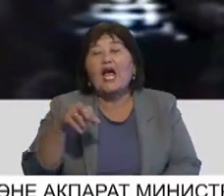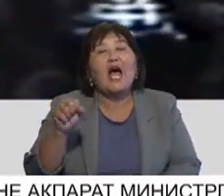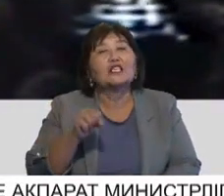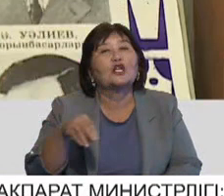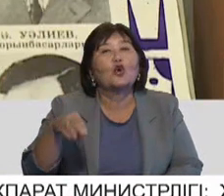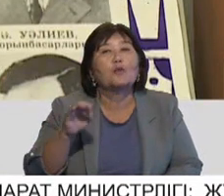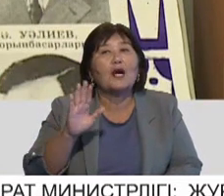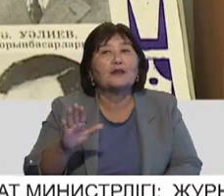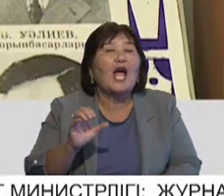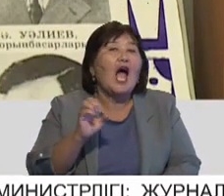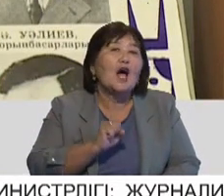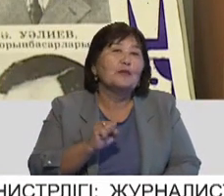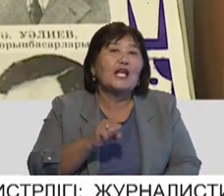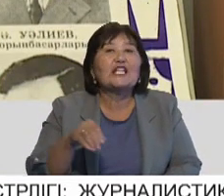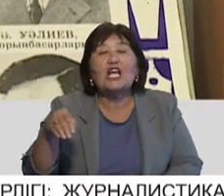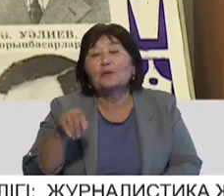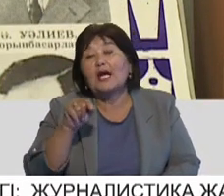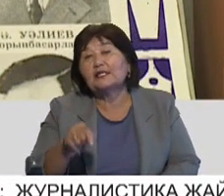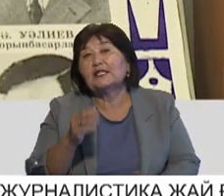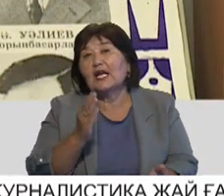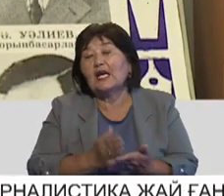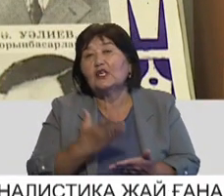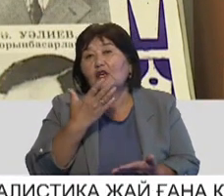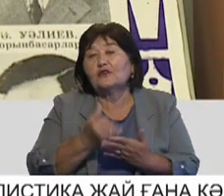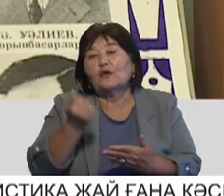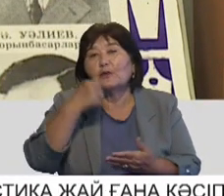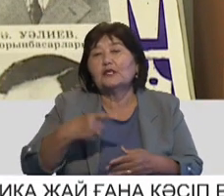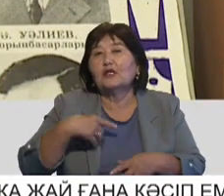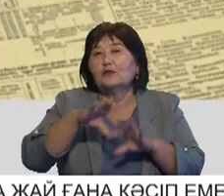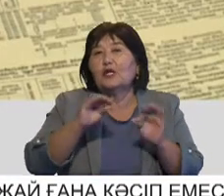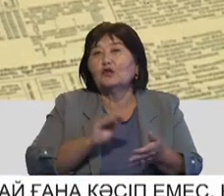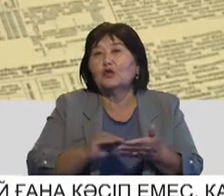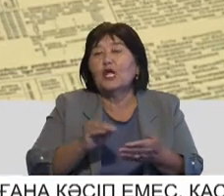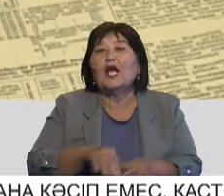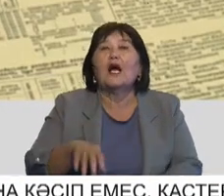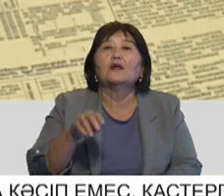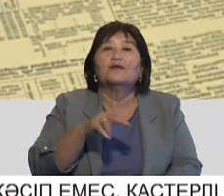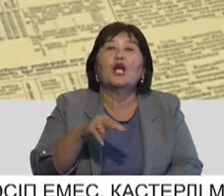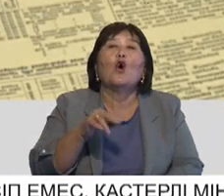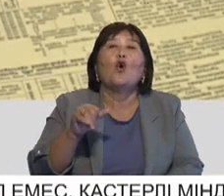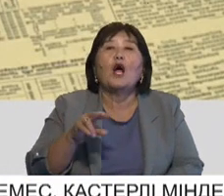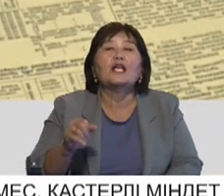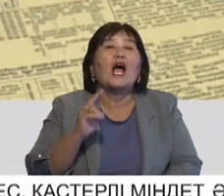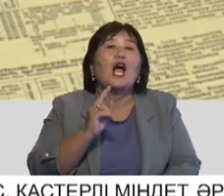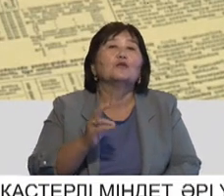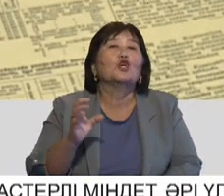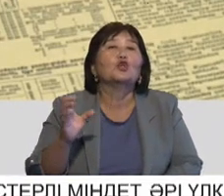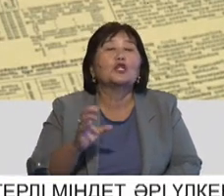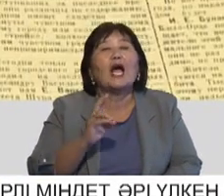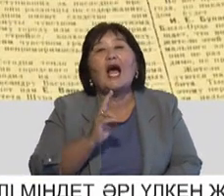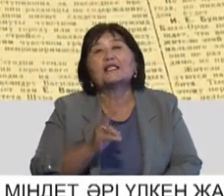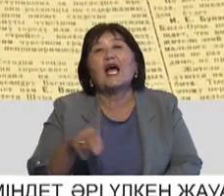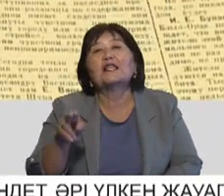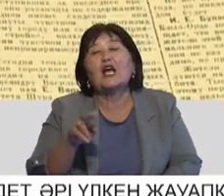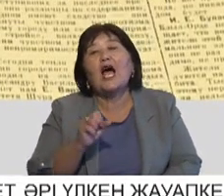Аскар Токмагомбетов, Абдельда Тажибаев. Здесь оставили свой почерк такие маститы журналисты, как Нурдида Уалиев, Комшабай Сюеныш, Казидан